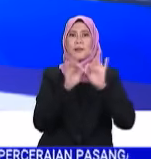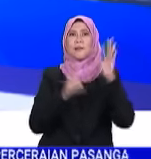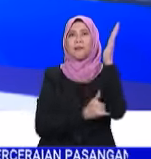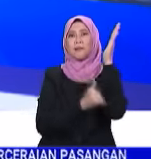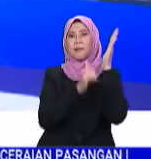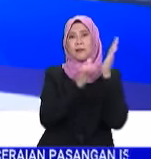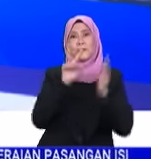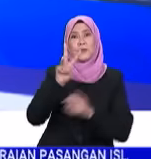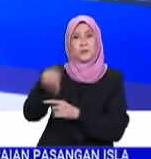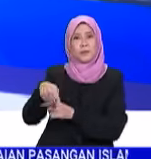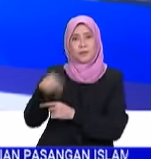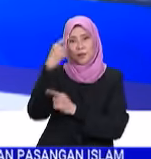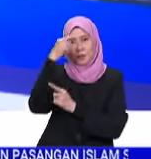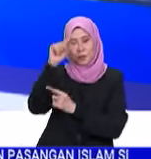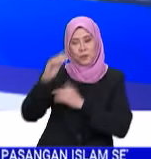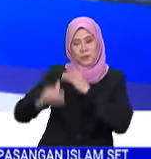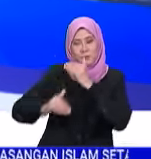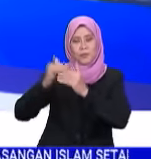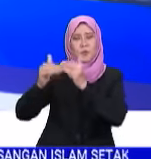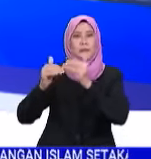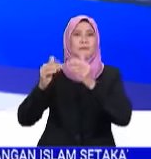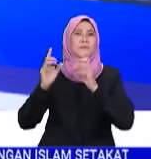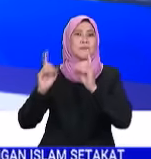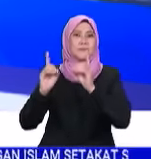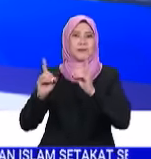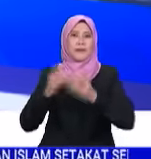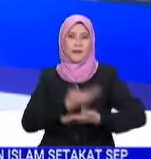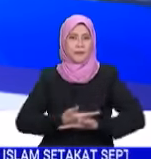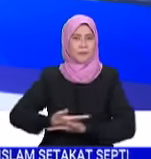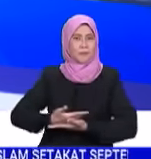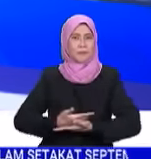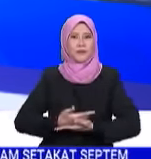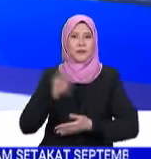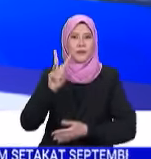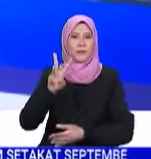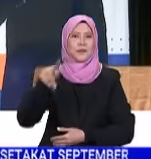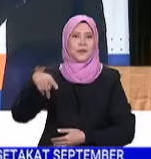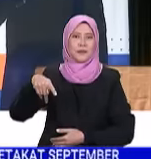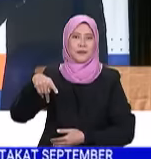Persekutuan Demi kemajuan pendidikan anak-anak wilayah itu